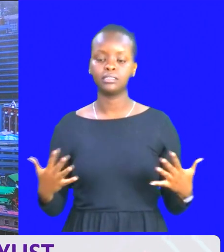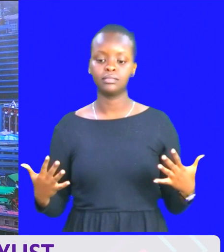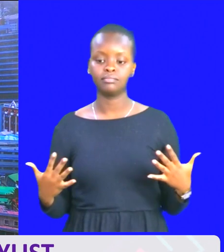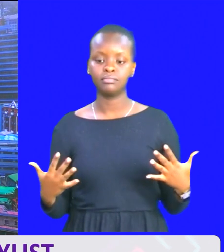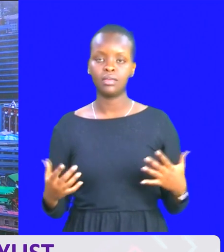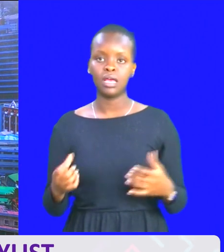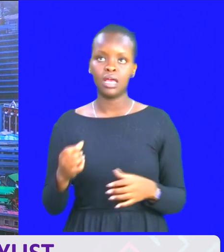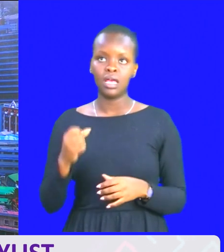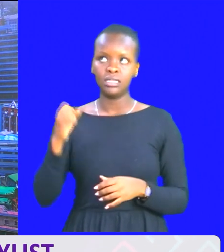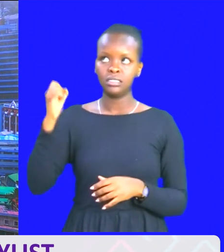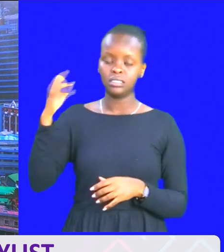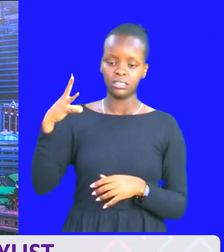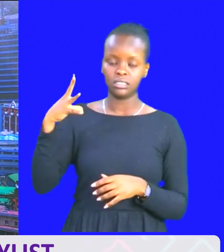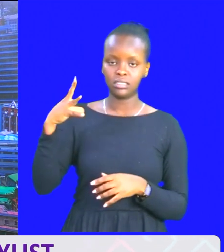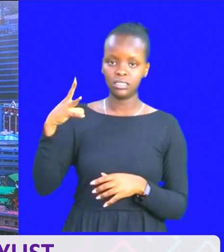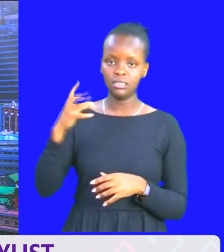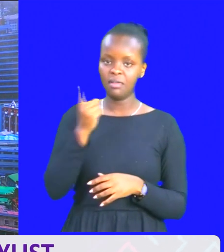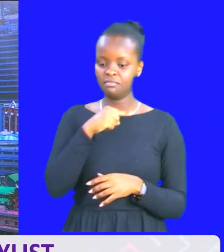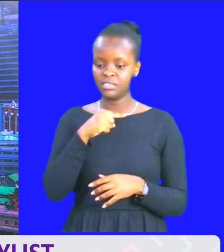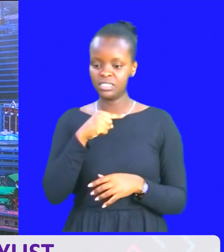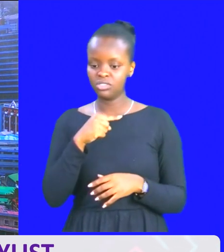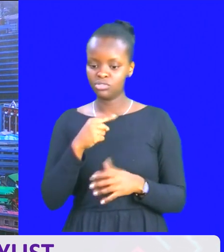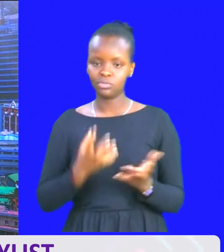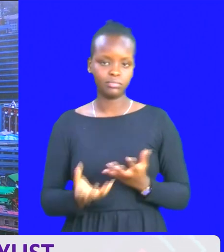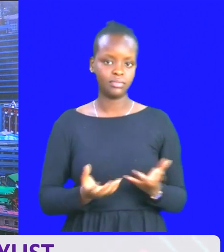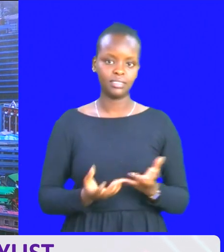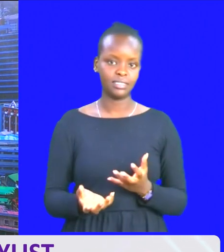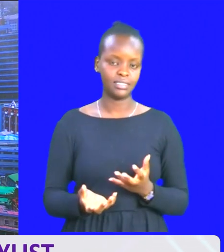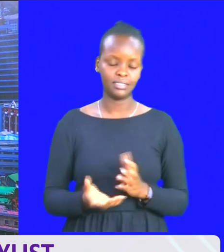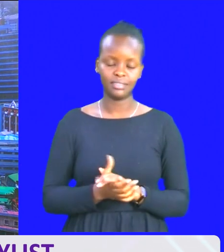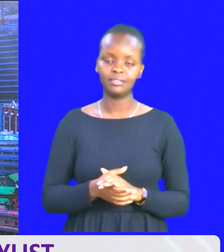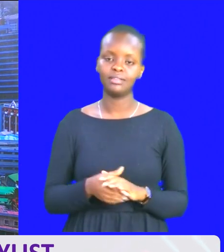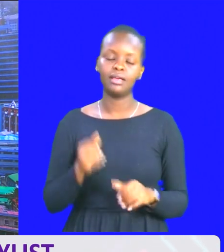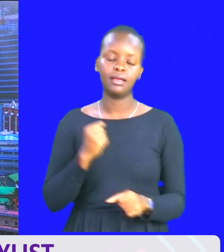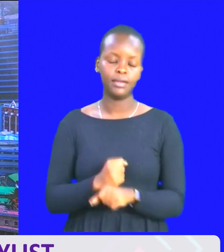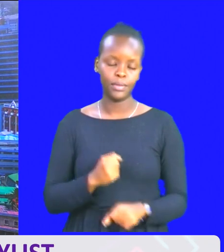wangu, mzapiga shughuli, wewe usipiga aso. Ndio jitume bana, usiletee shida ya